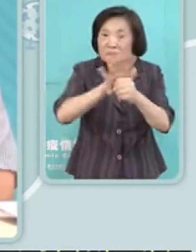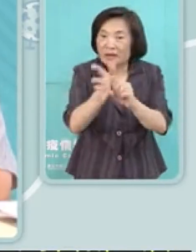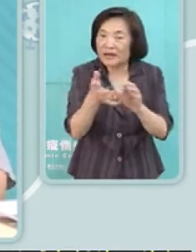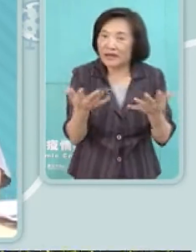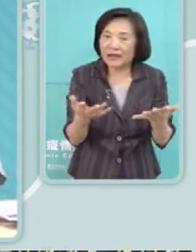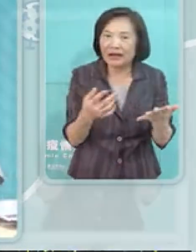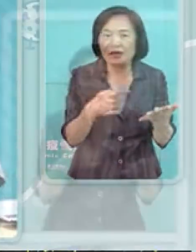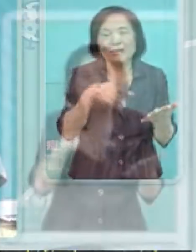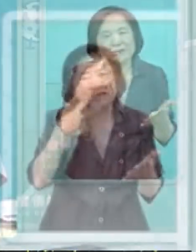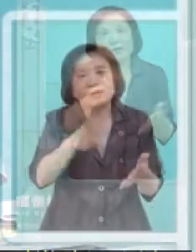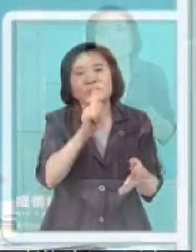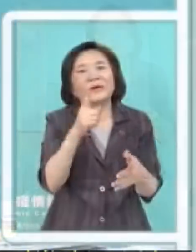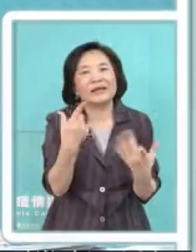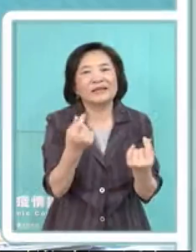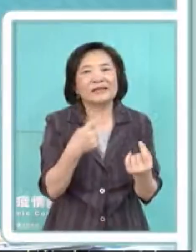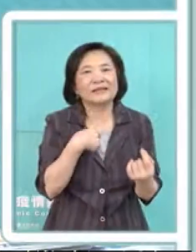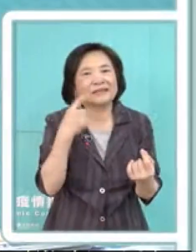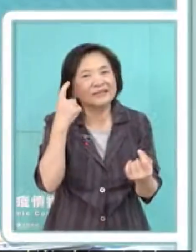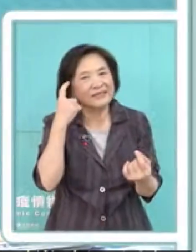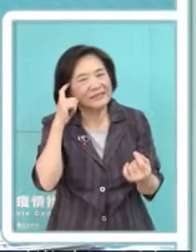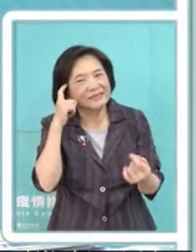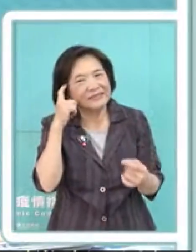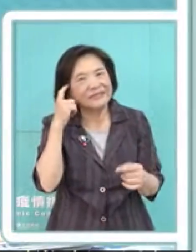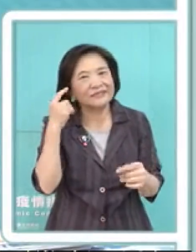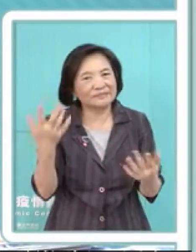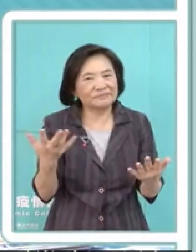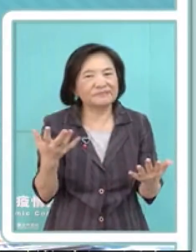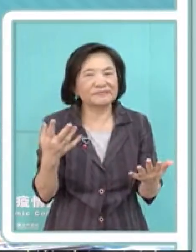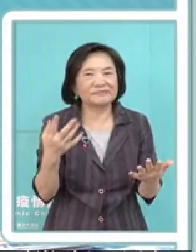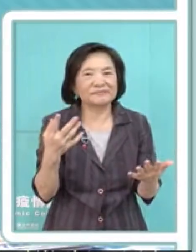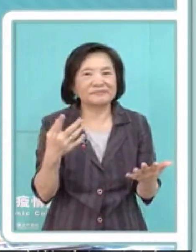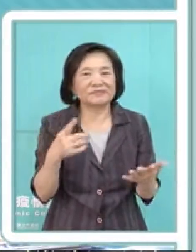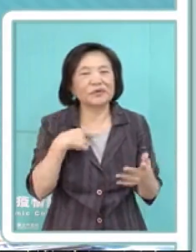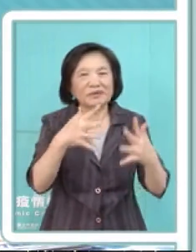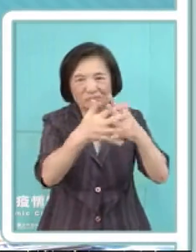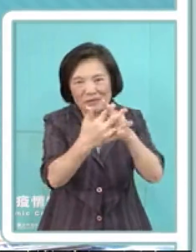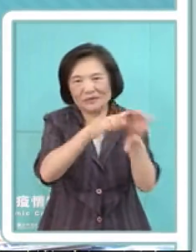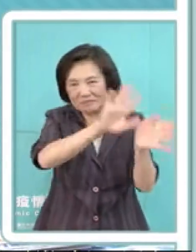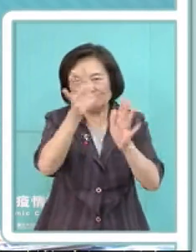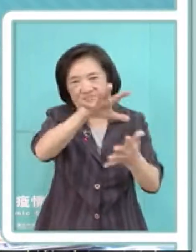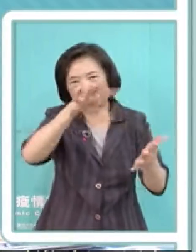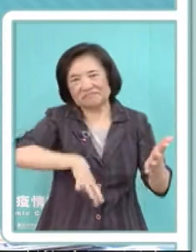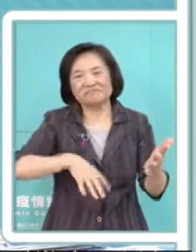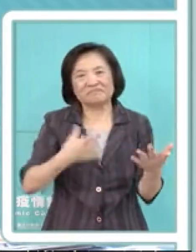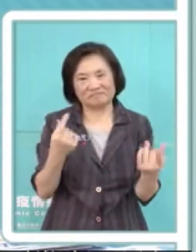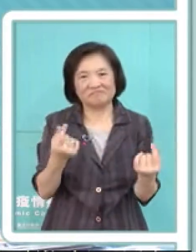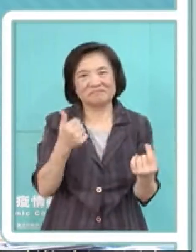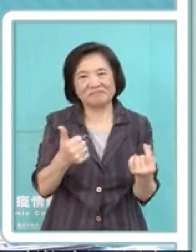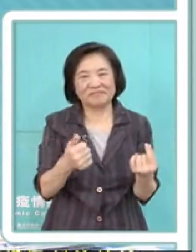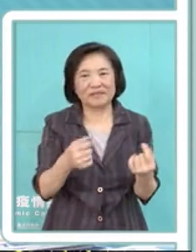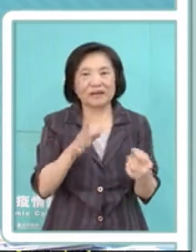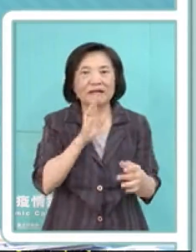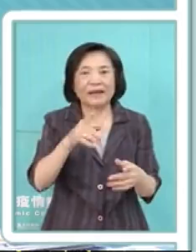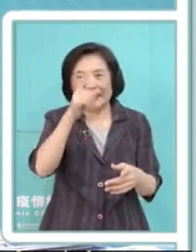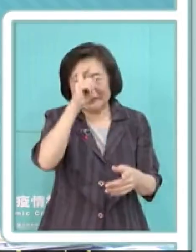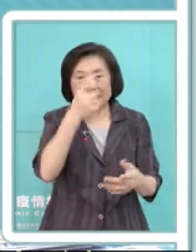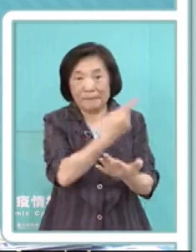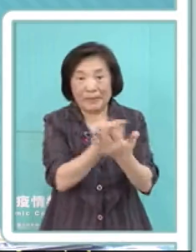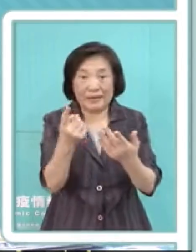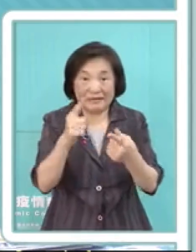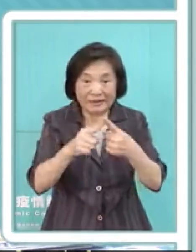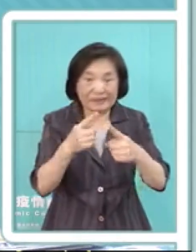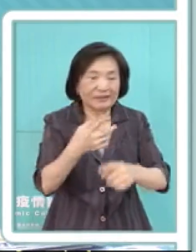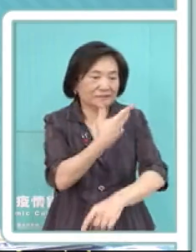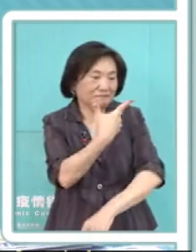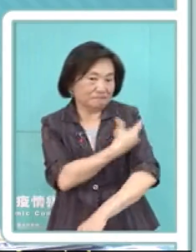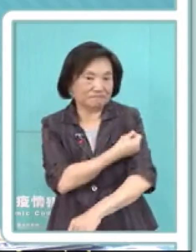还是那句啊，我想来想去哦，恐怕还是用美国的战术好了，就是全民打2剂，然后就不管他